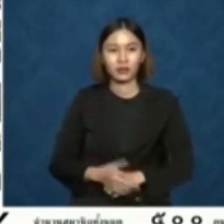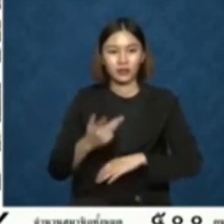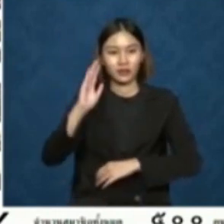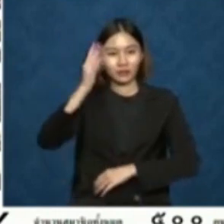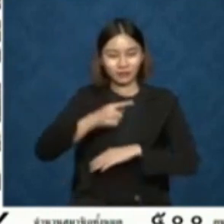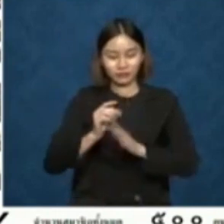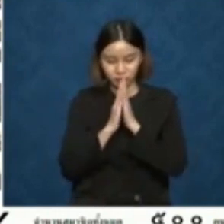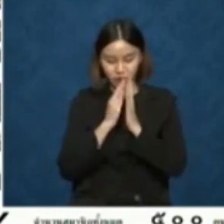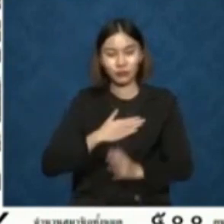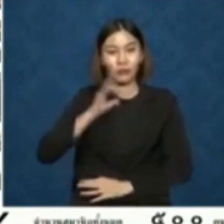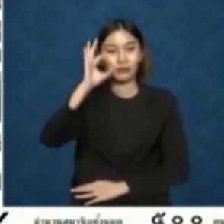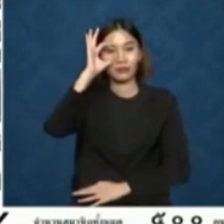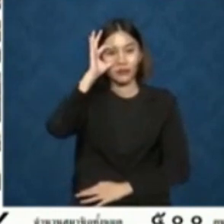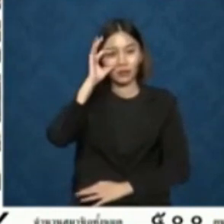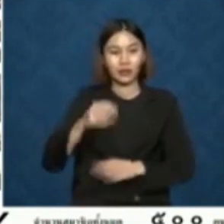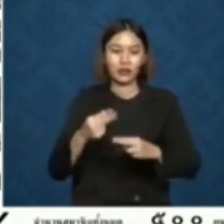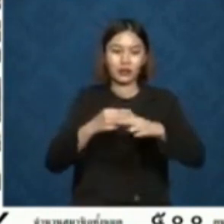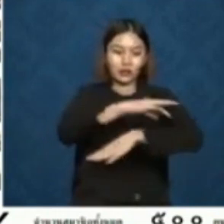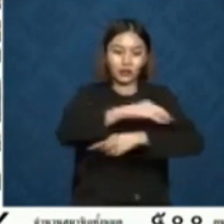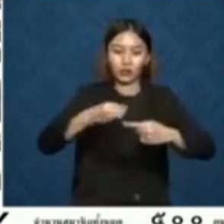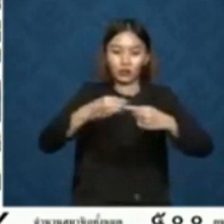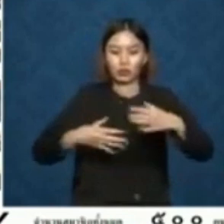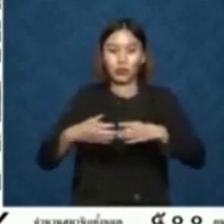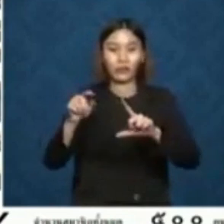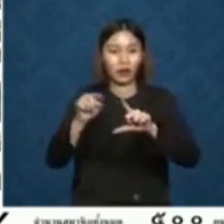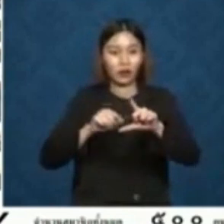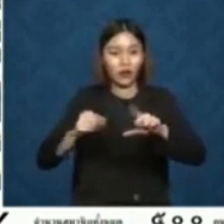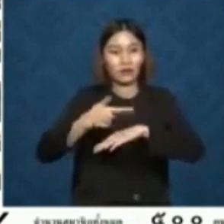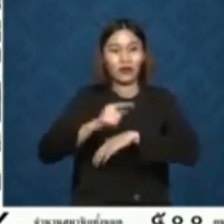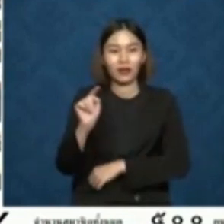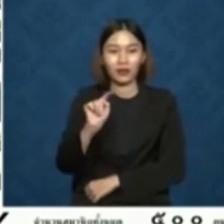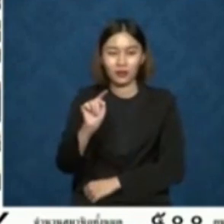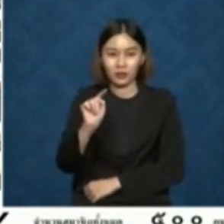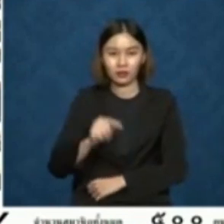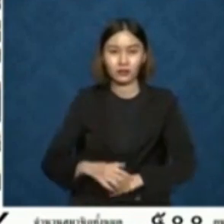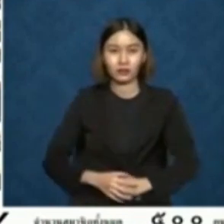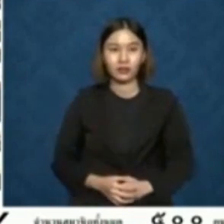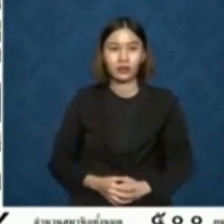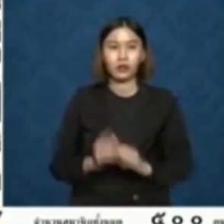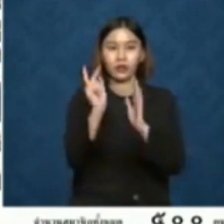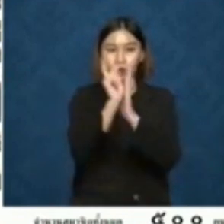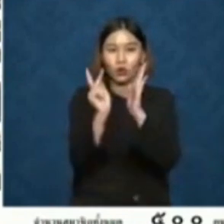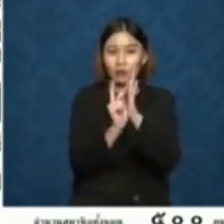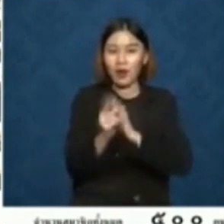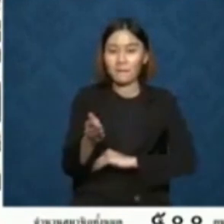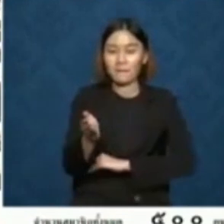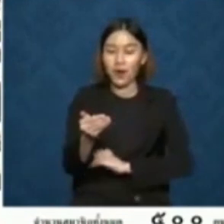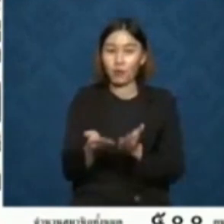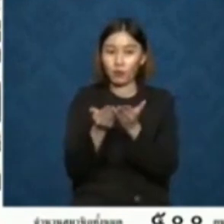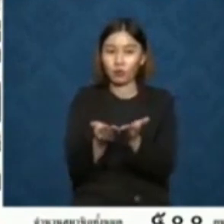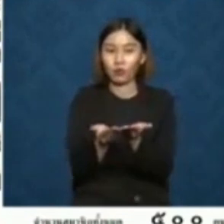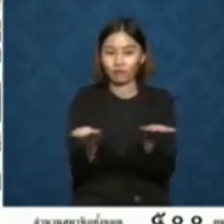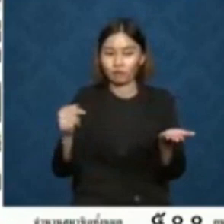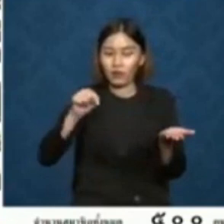ท่านประธานที่เคารพครับผมวิโรจน์ลักษณาดิศรครับบัญชีรายชื่อก้าวไกลครับท่านประธานครับกฎหมายประมงฉบับนี้